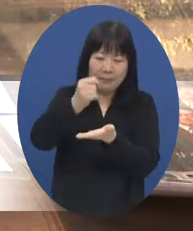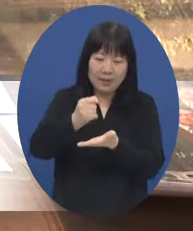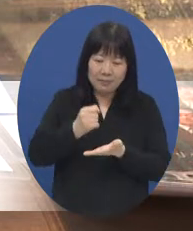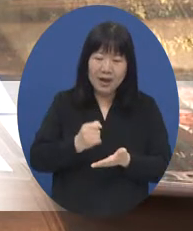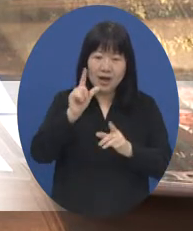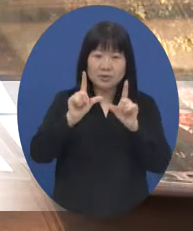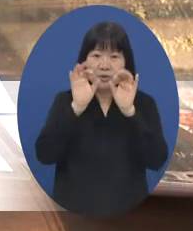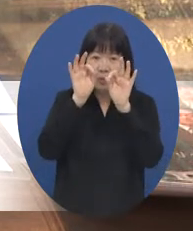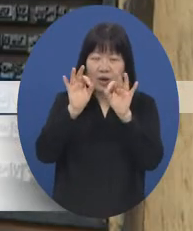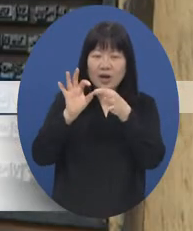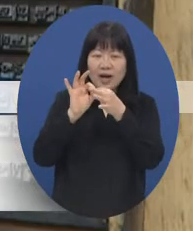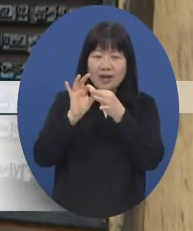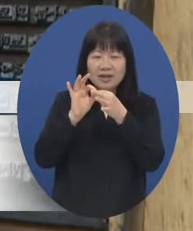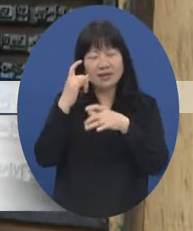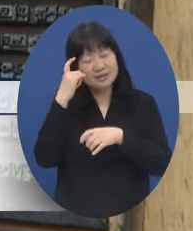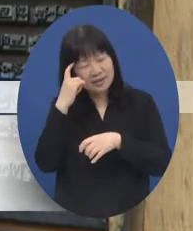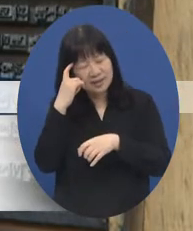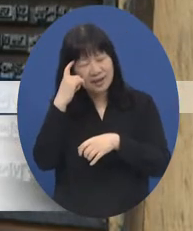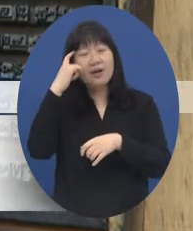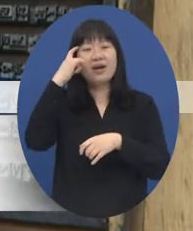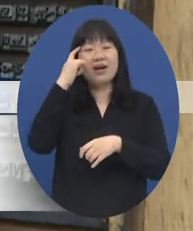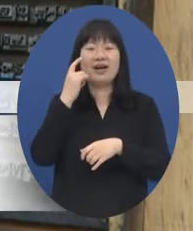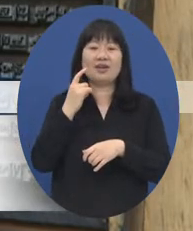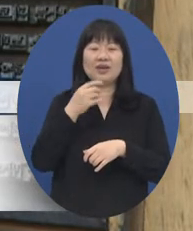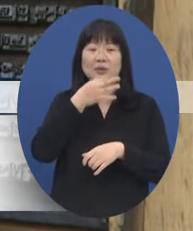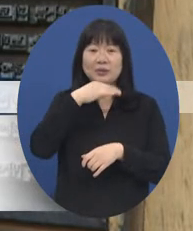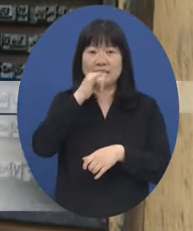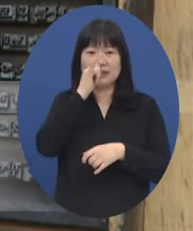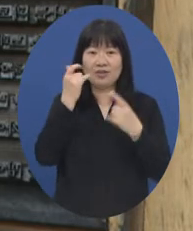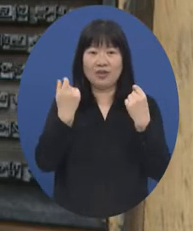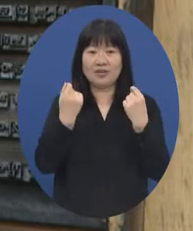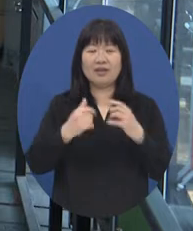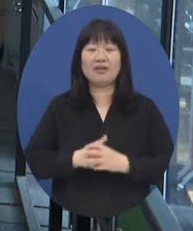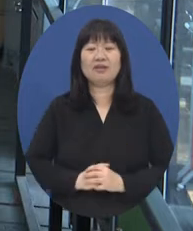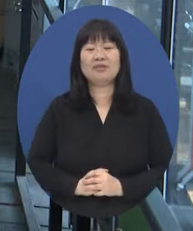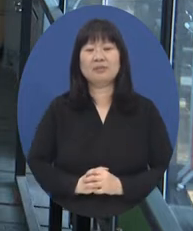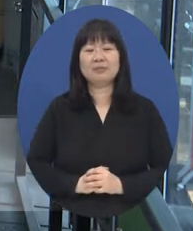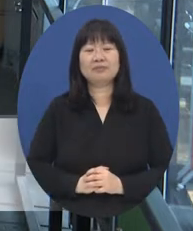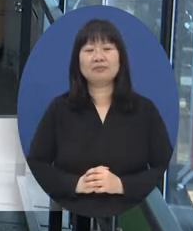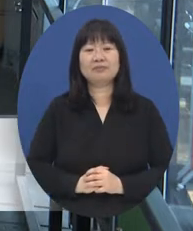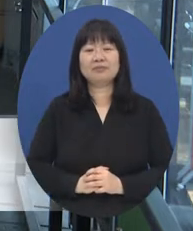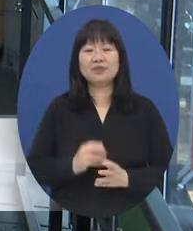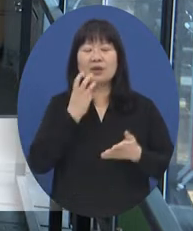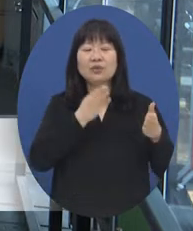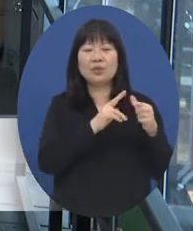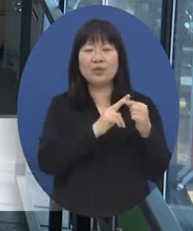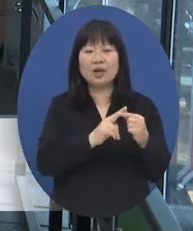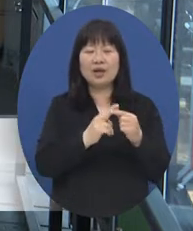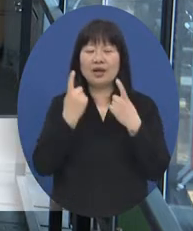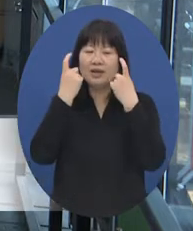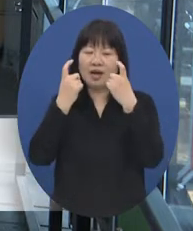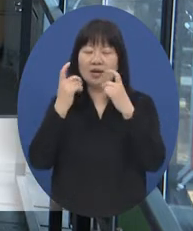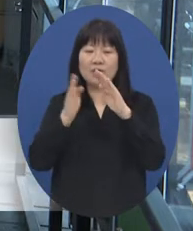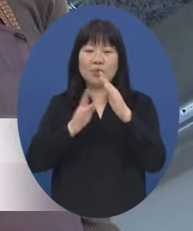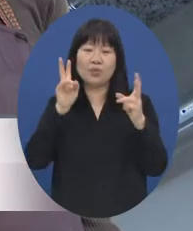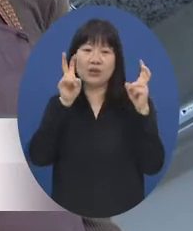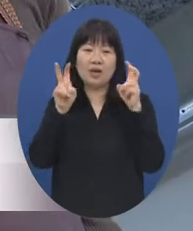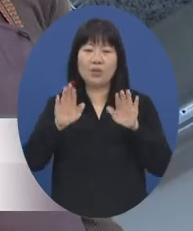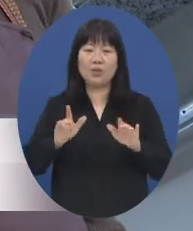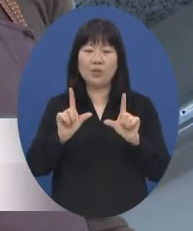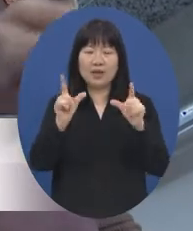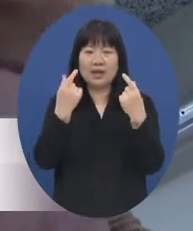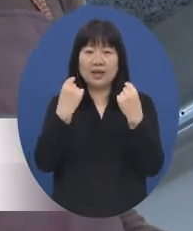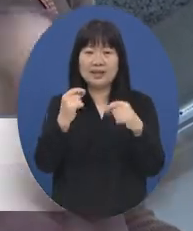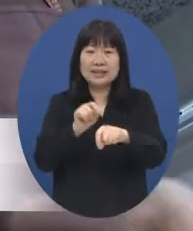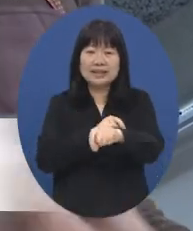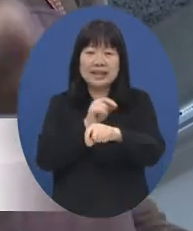많이 나면서 약간 좀 뜻깊은 시간을 보낼 수 있었던 것 같아요. 경기도와 경기관광공사가 올해 이런